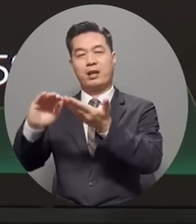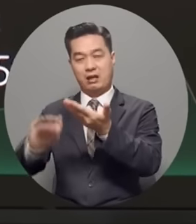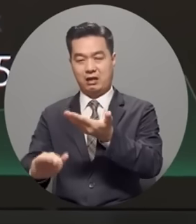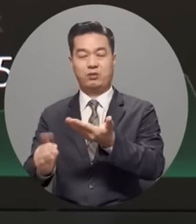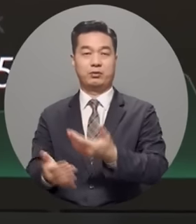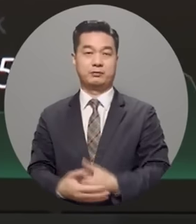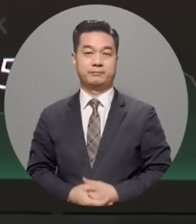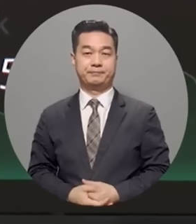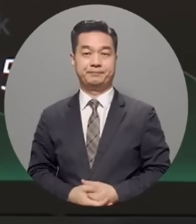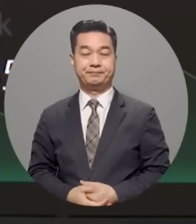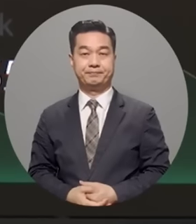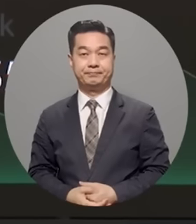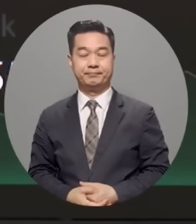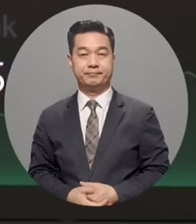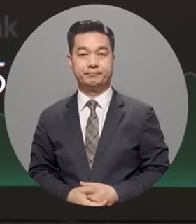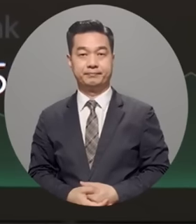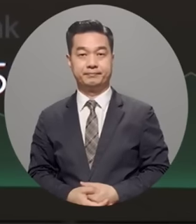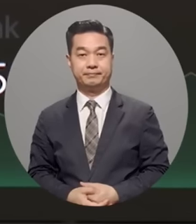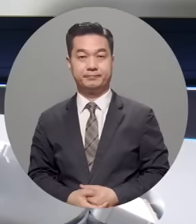무너졌습니다. MBC 뉴스 김현지입니다.